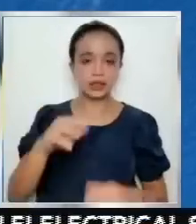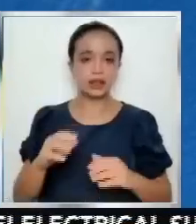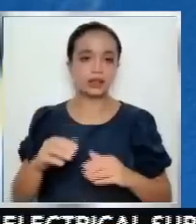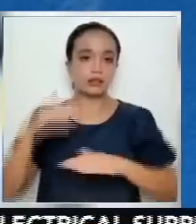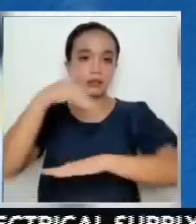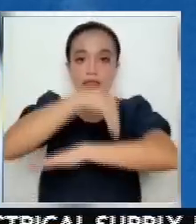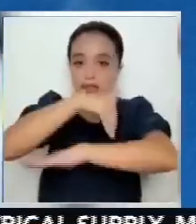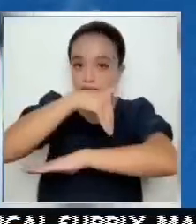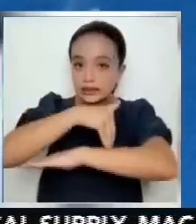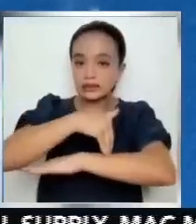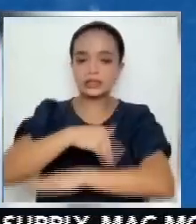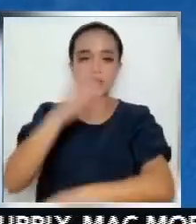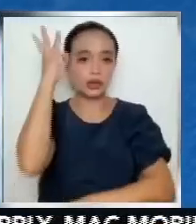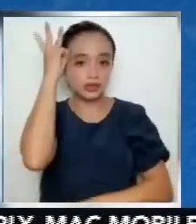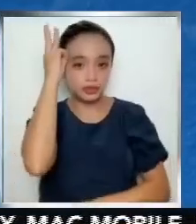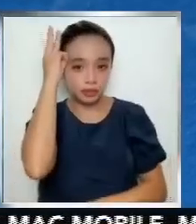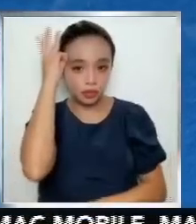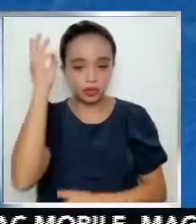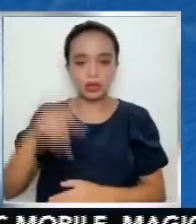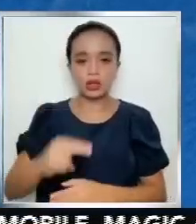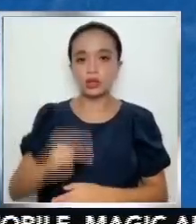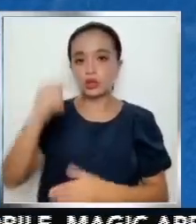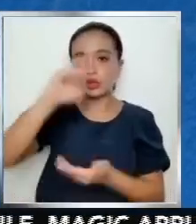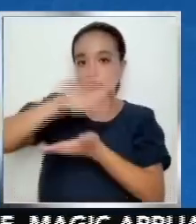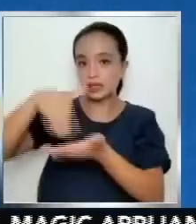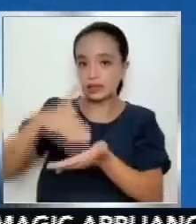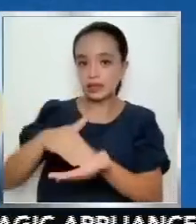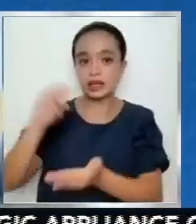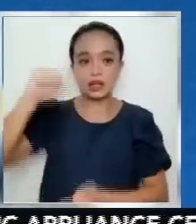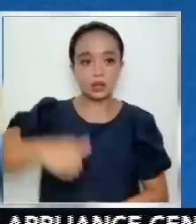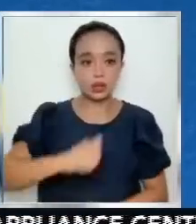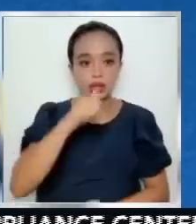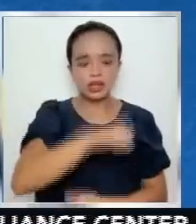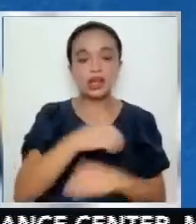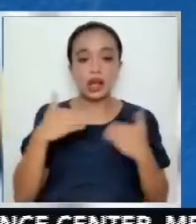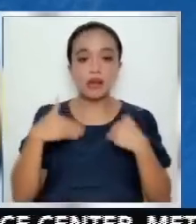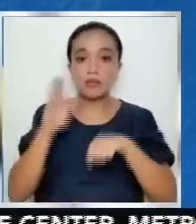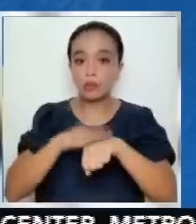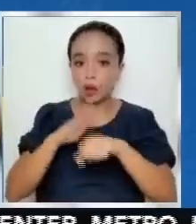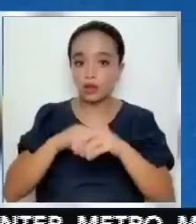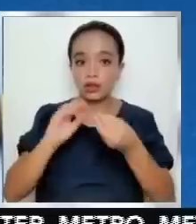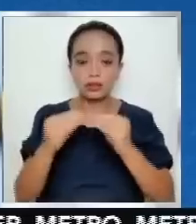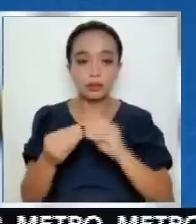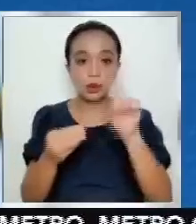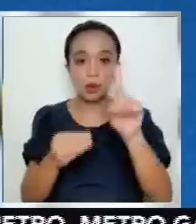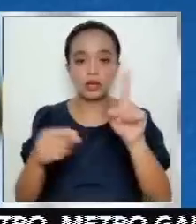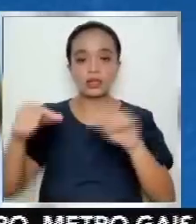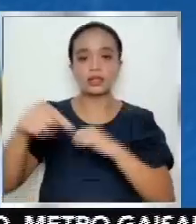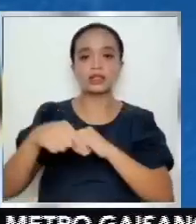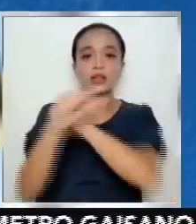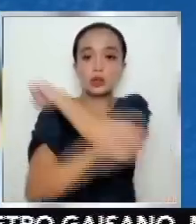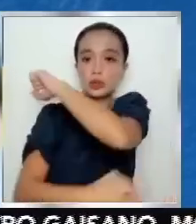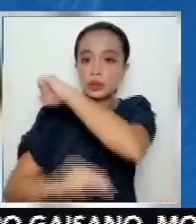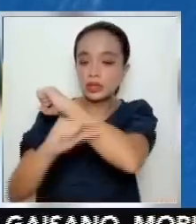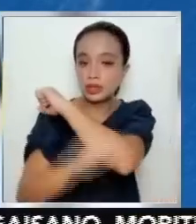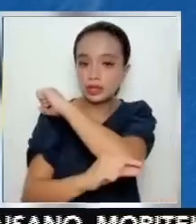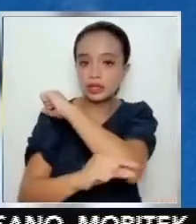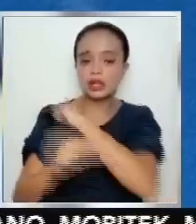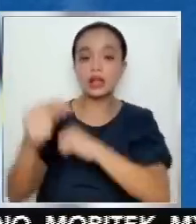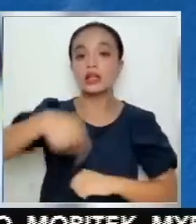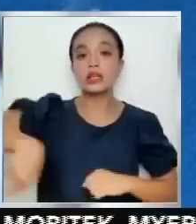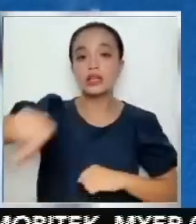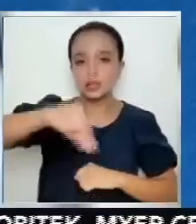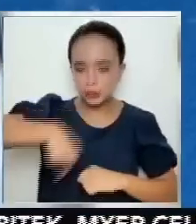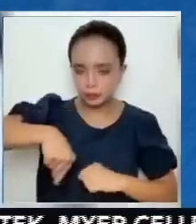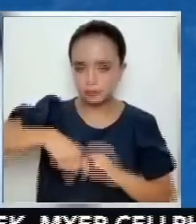sa northern at central portion ng Aurora. Meron din tayong warning signal number 1, no, sa Quirino, sa northeastern portion ng Nueva Vizcaya. Ganon din